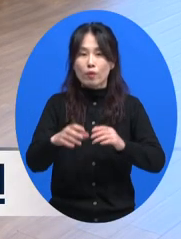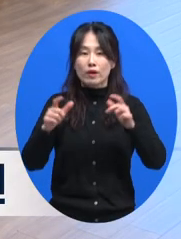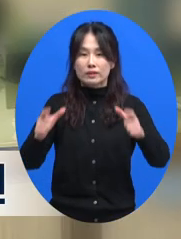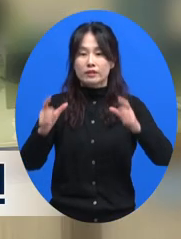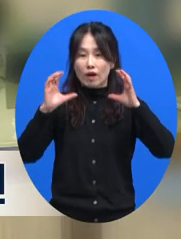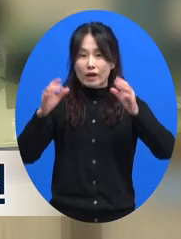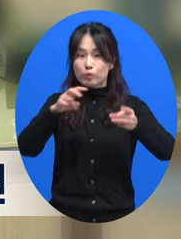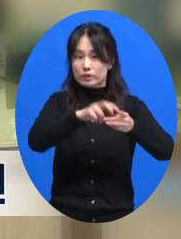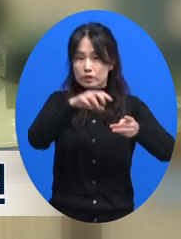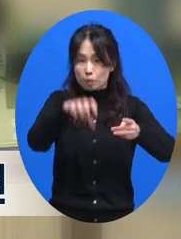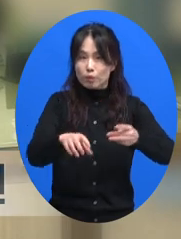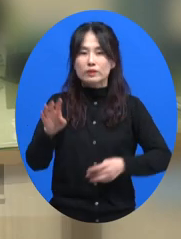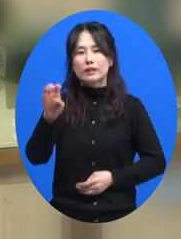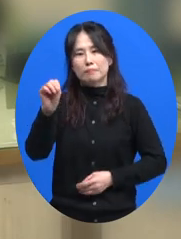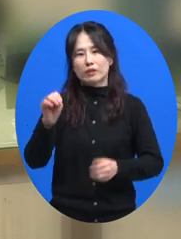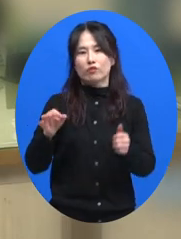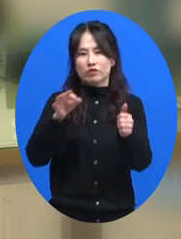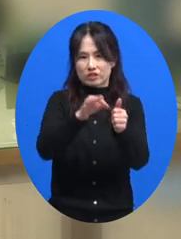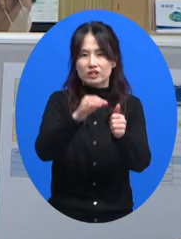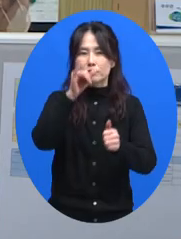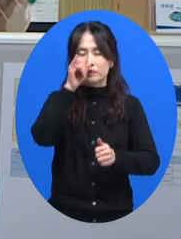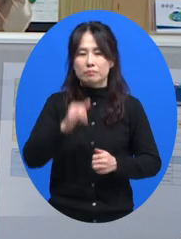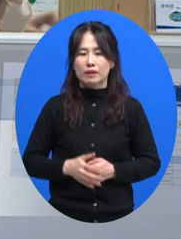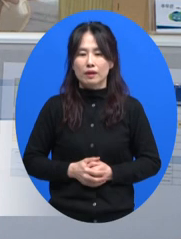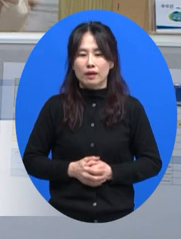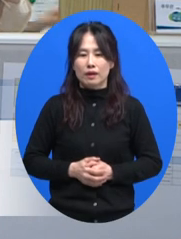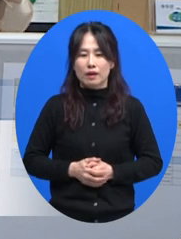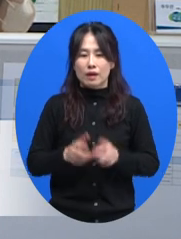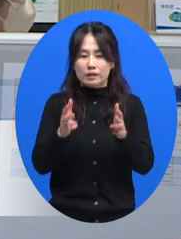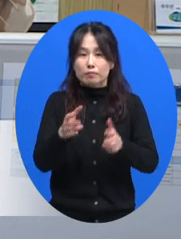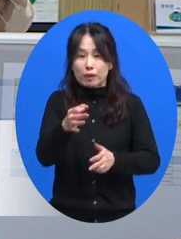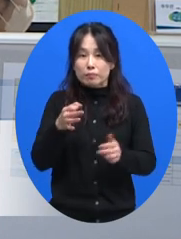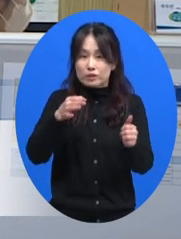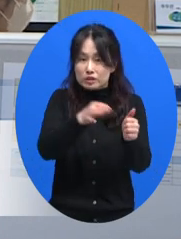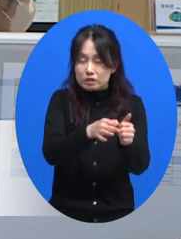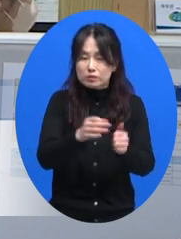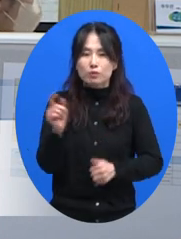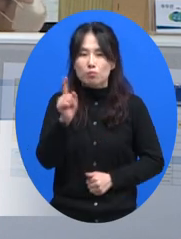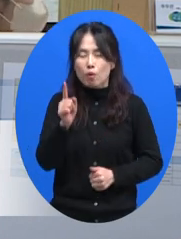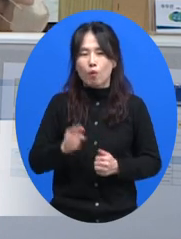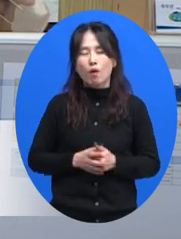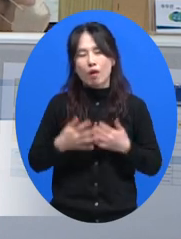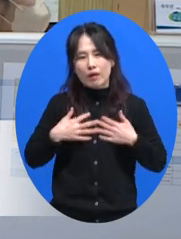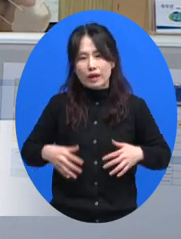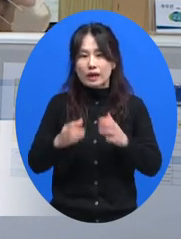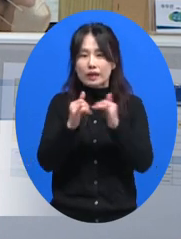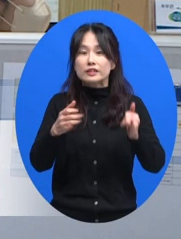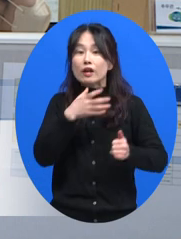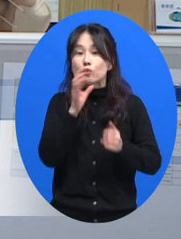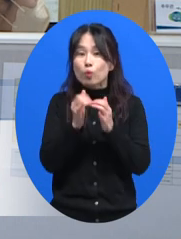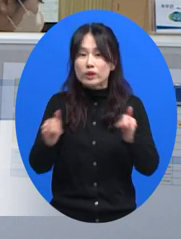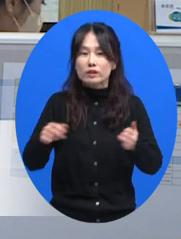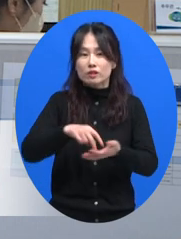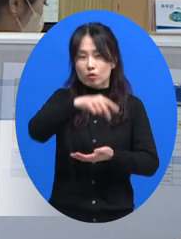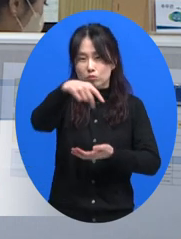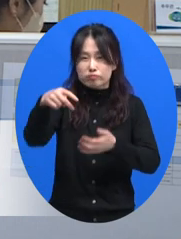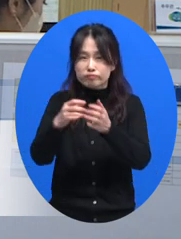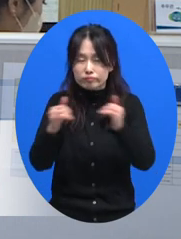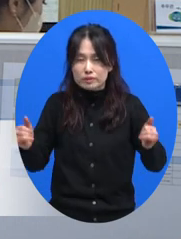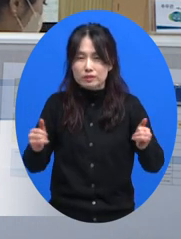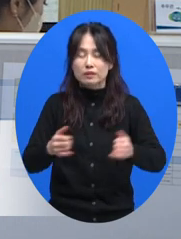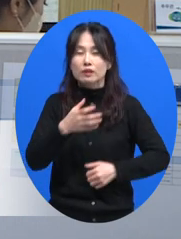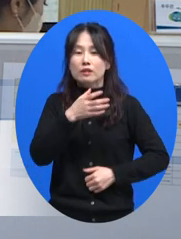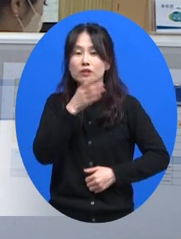지역아동센터에는 40만원씩 지원합니다 난방비 지급은 난방 취약계층인 노인 노숙인